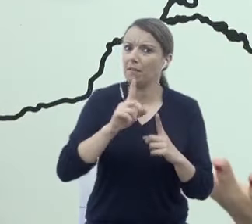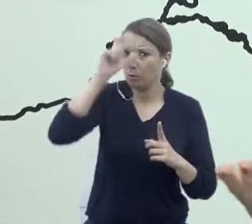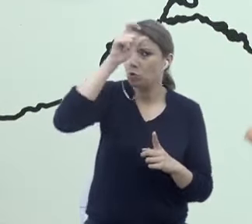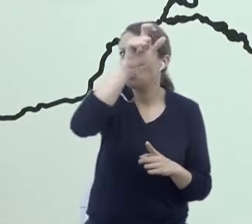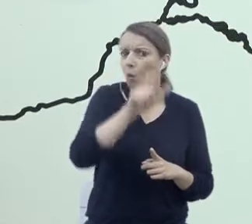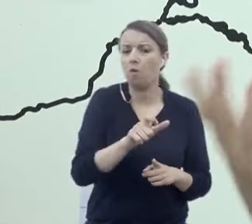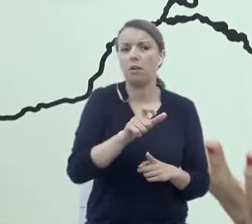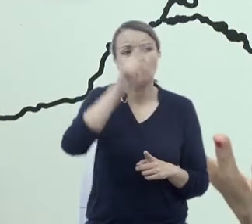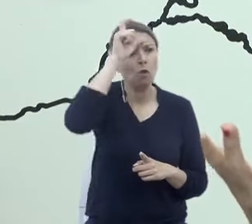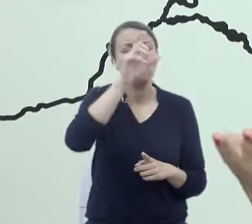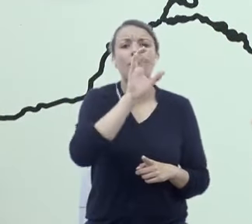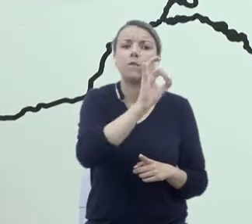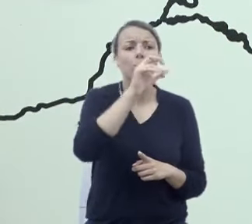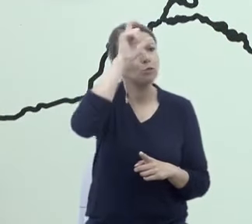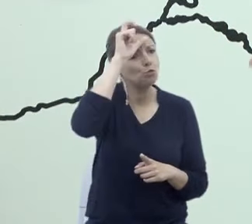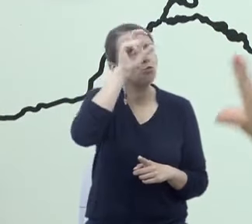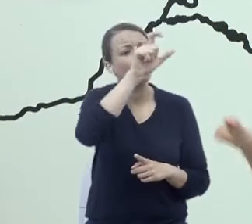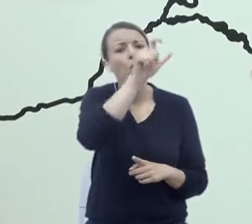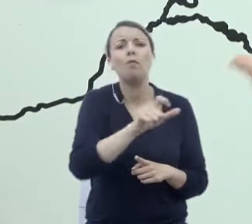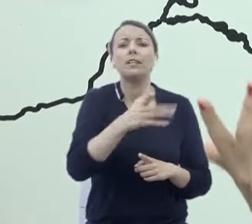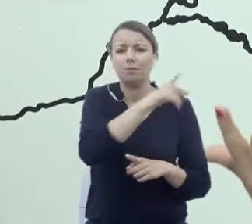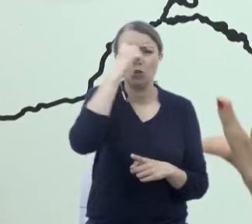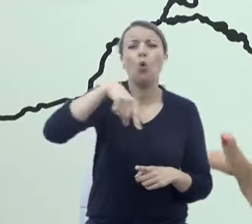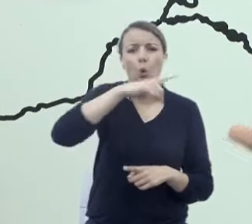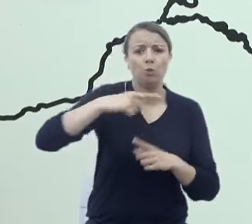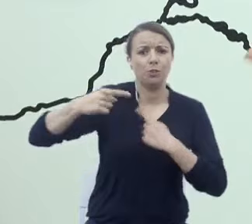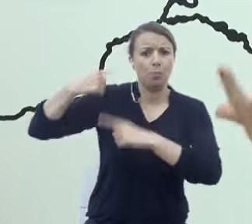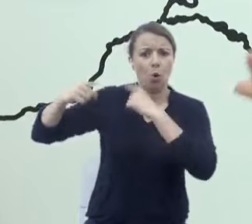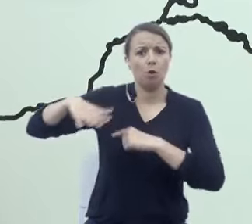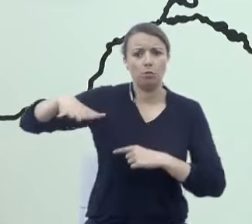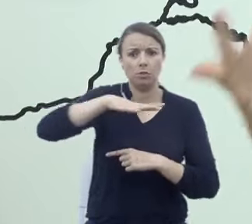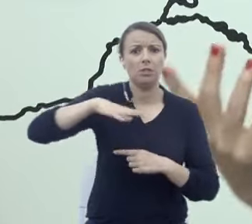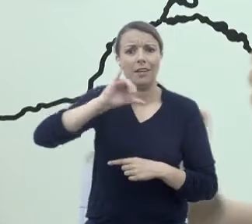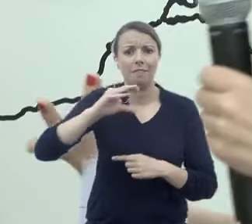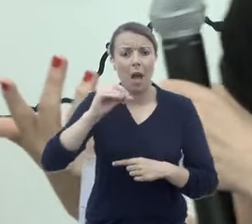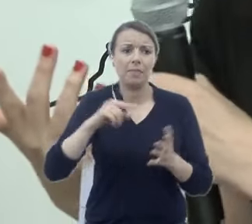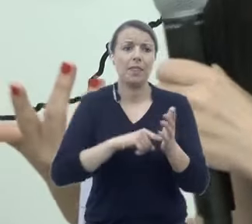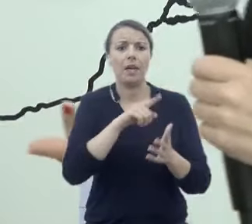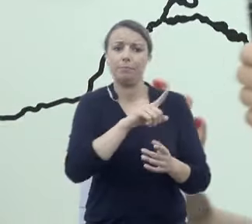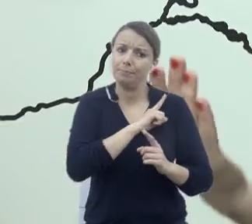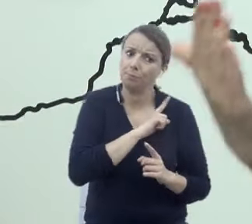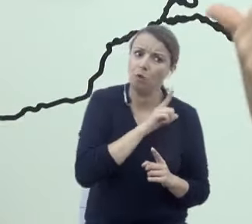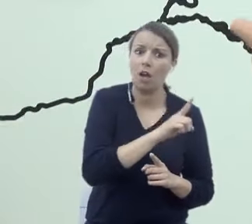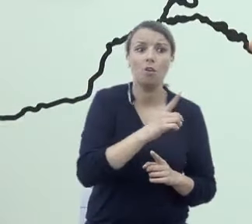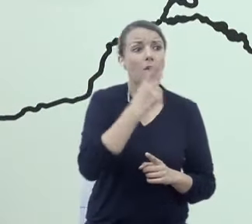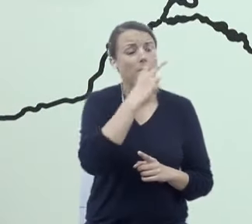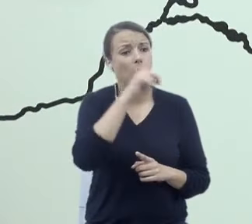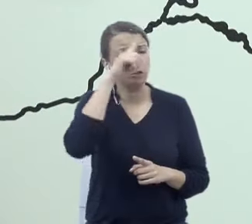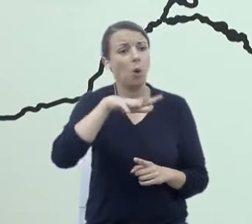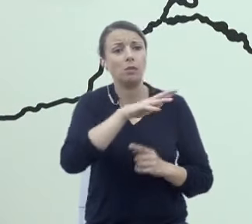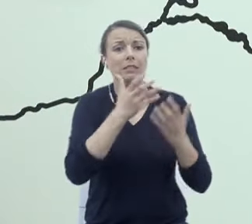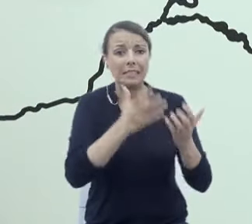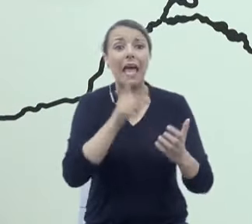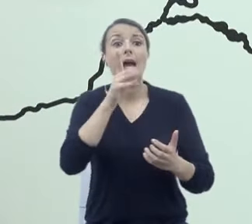człowieczeństwa tamtych ludzi, mówienia o tym. Ta wspólnota jak gdyby chciała, tak? No ona jak gdyby wydawało się, żeby chciała. Natomiast w momencie, kiedy